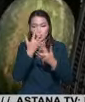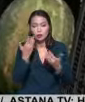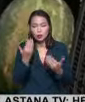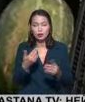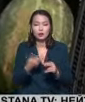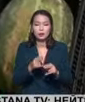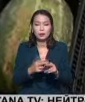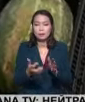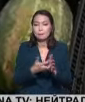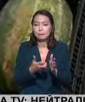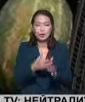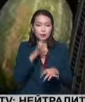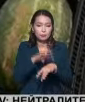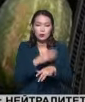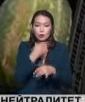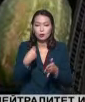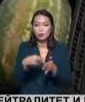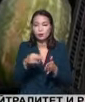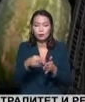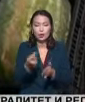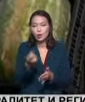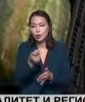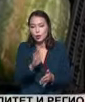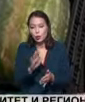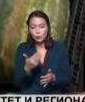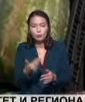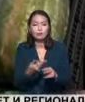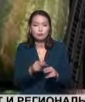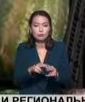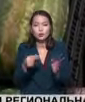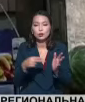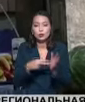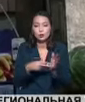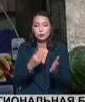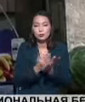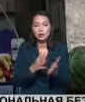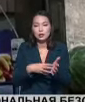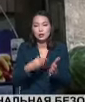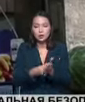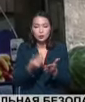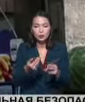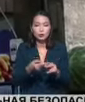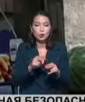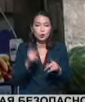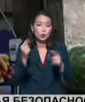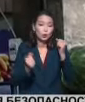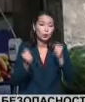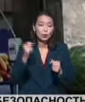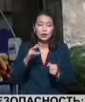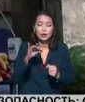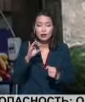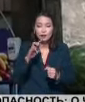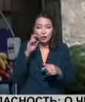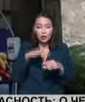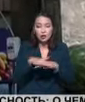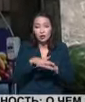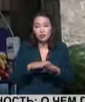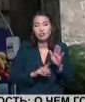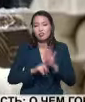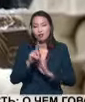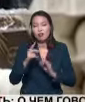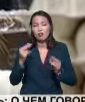Дефицита пока нет, но покупателей немного. Всех отпугивает цена. С тех пор, как Израиль начал наносить удары по Ливану, в стране началась инфляция,